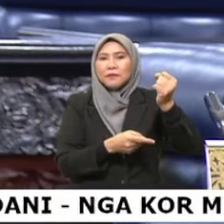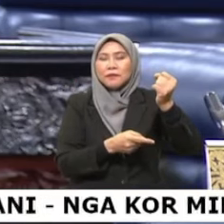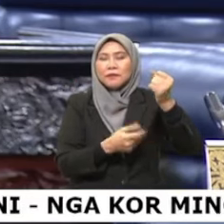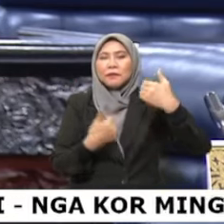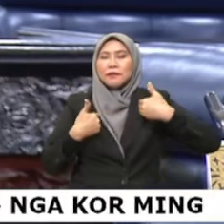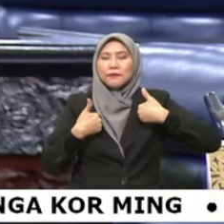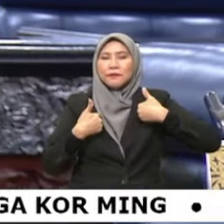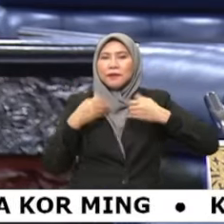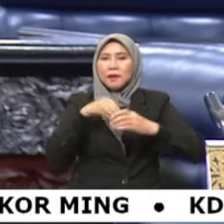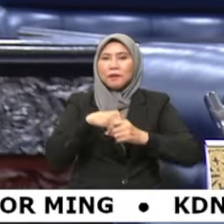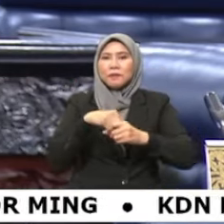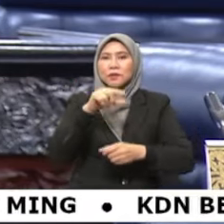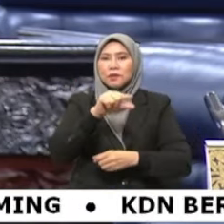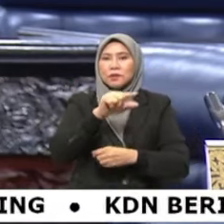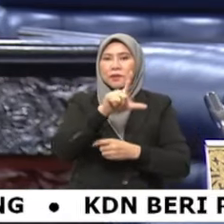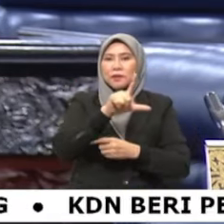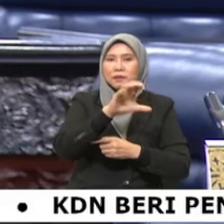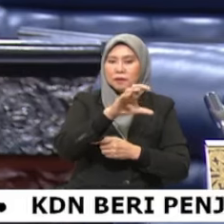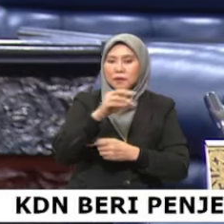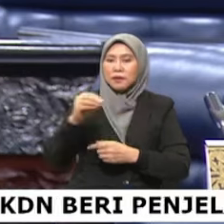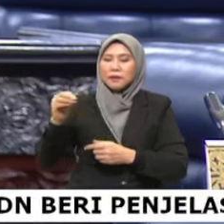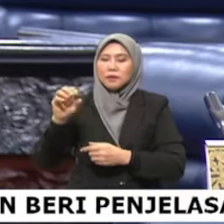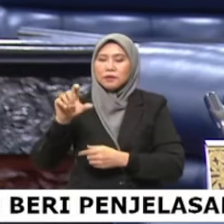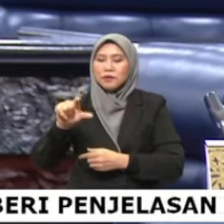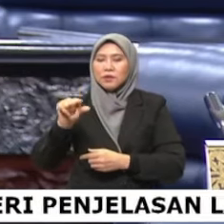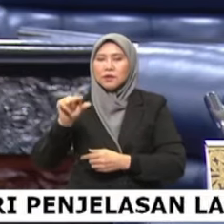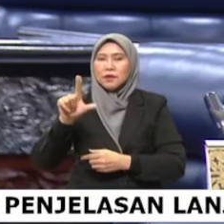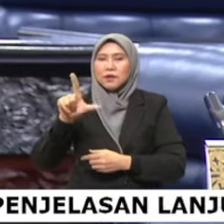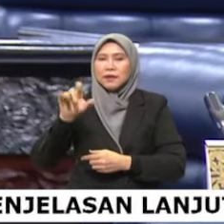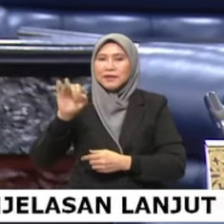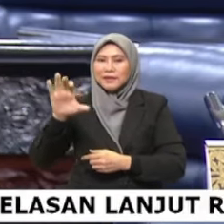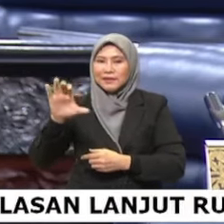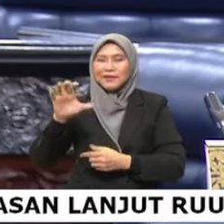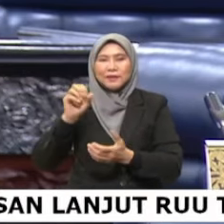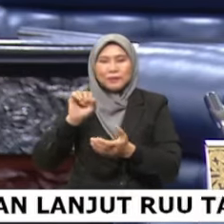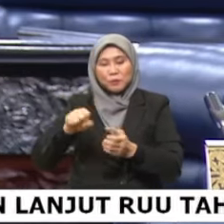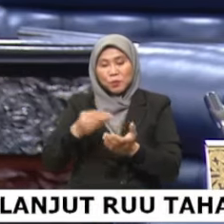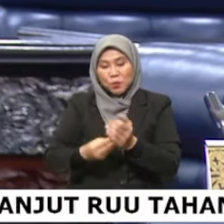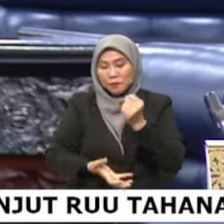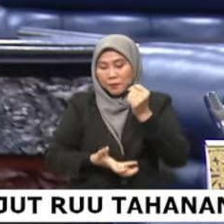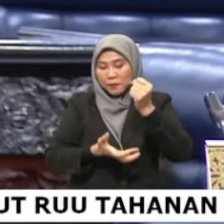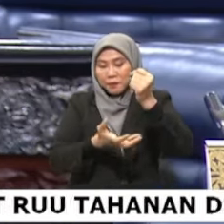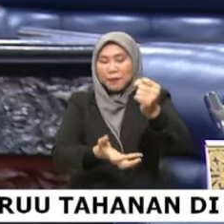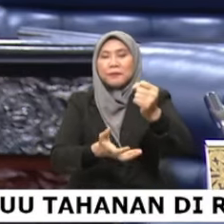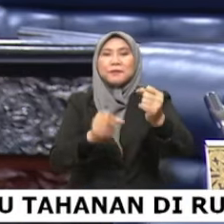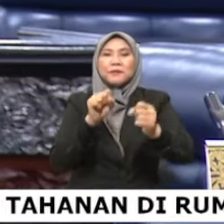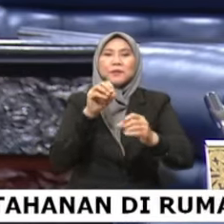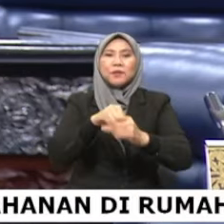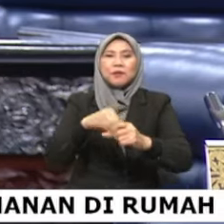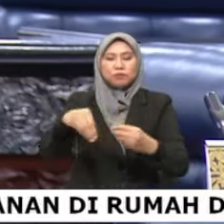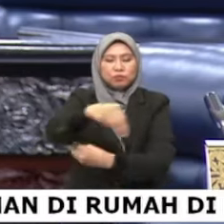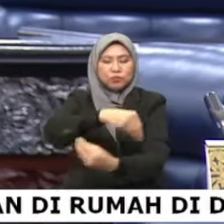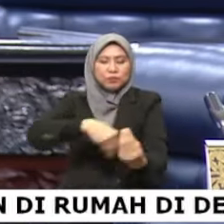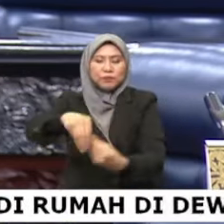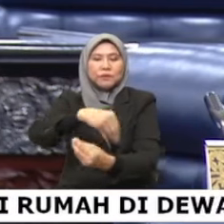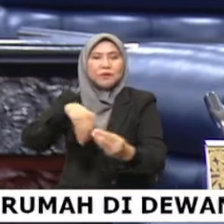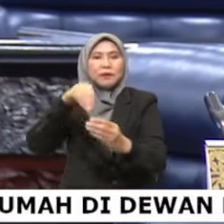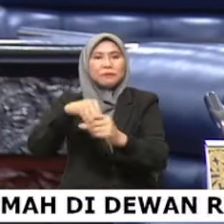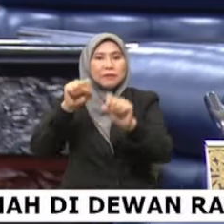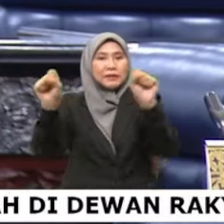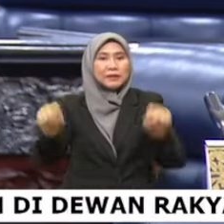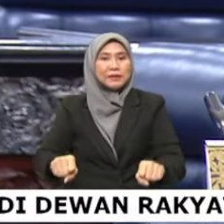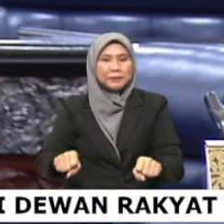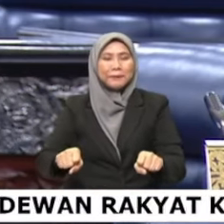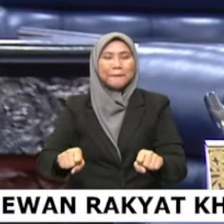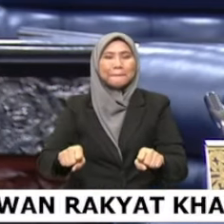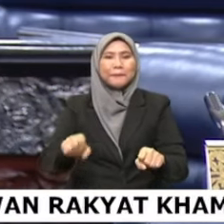berada dalam GLC dan GLIC dapat disalurkan ke dalam ekosistem, terutamanya